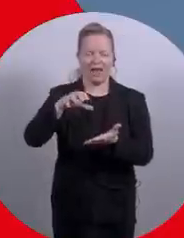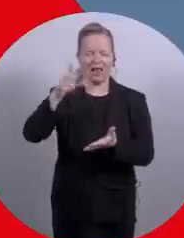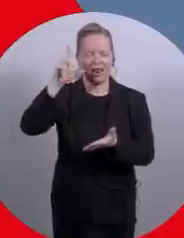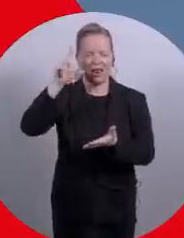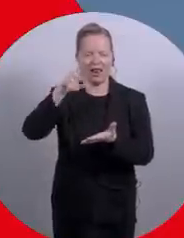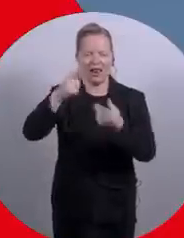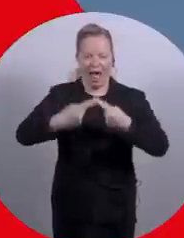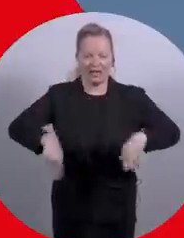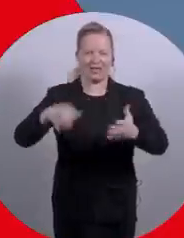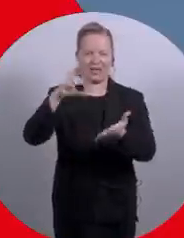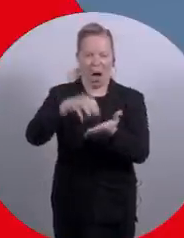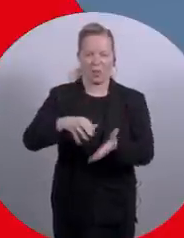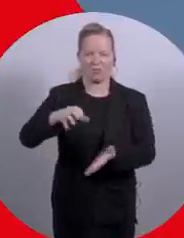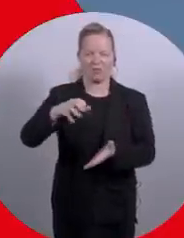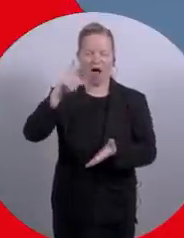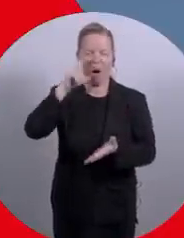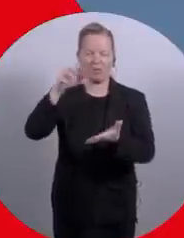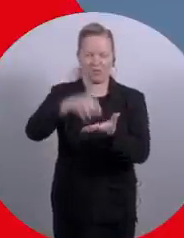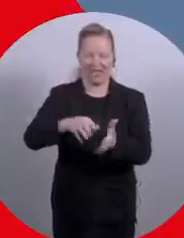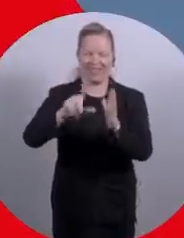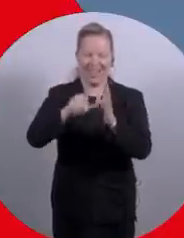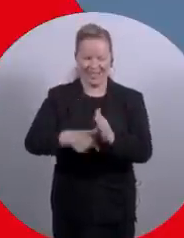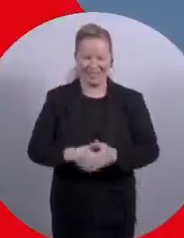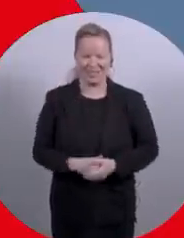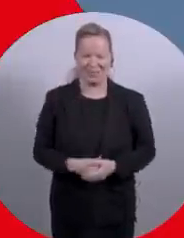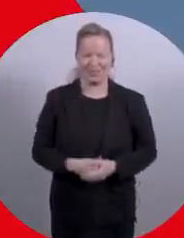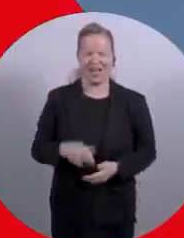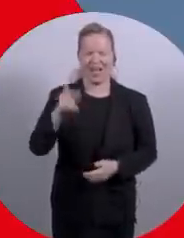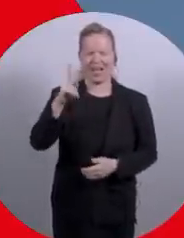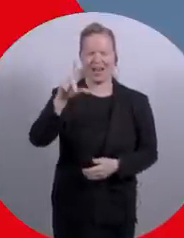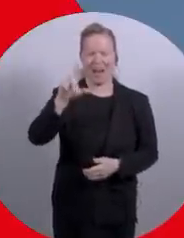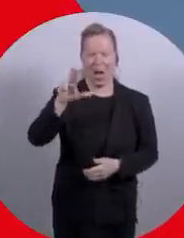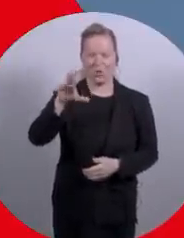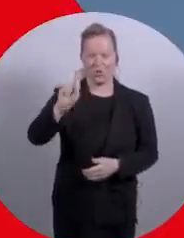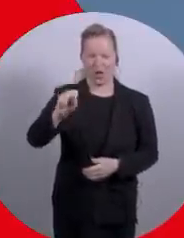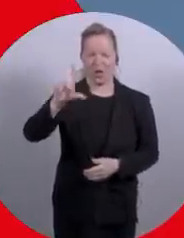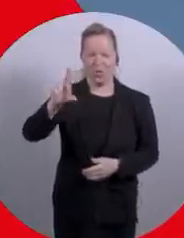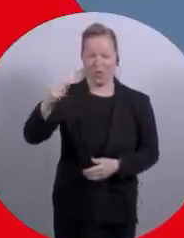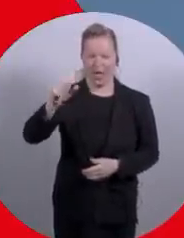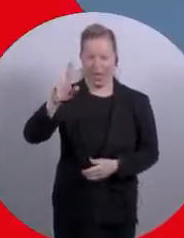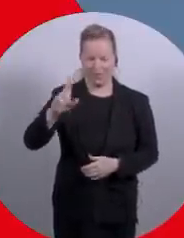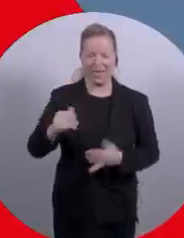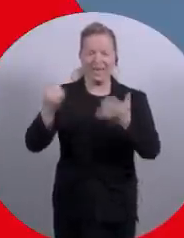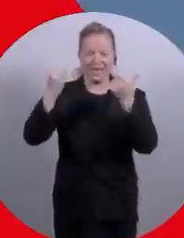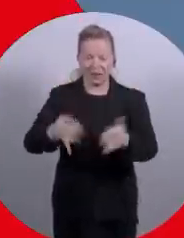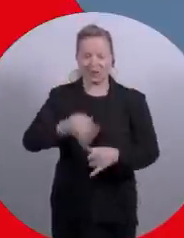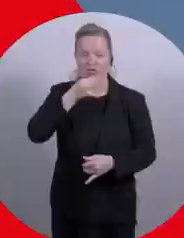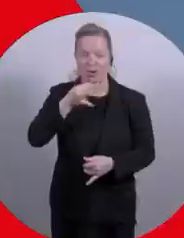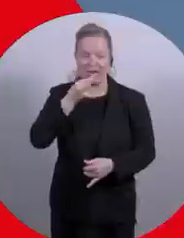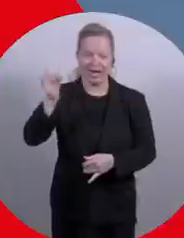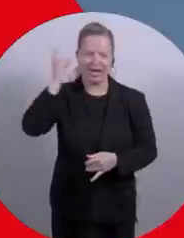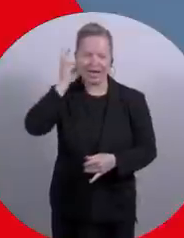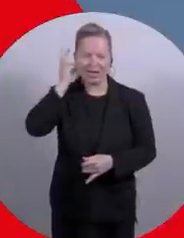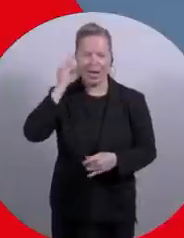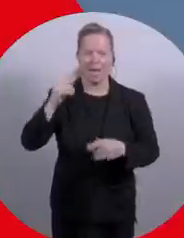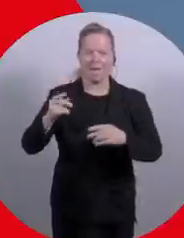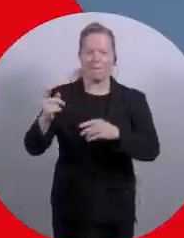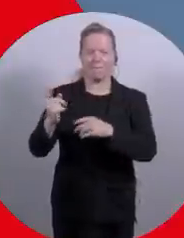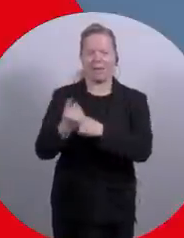Linz Klaus Luger ich darf jetzt die Sprecherin der